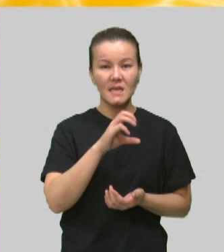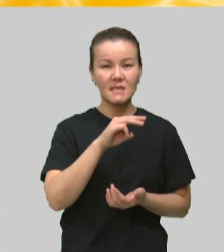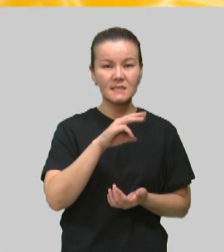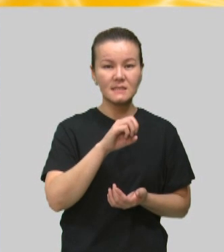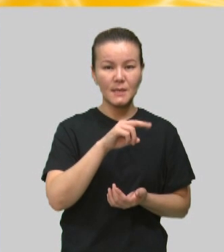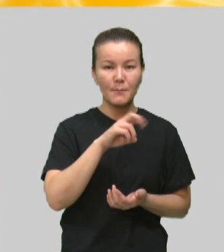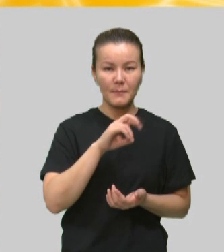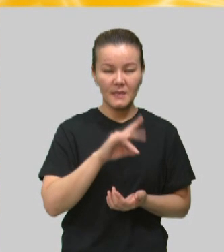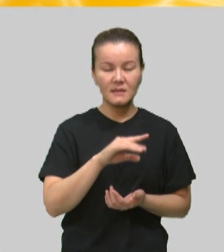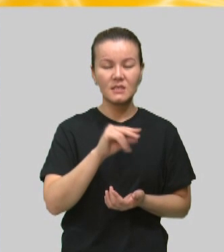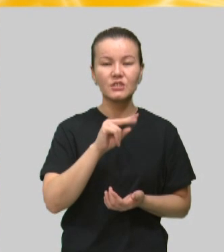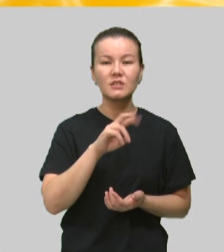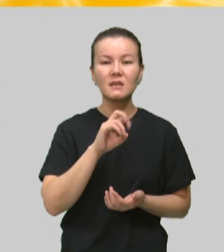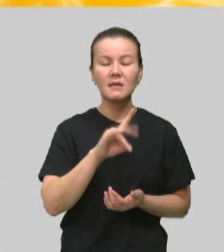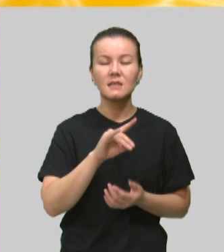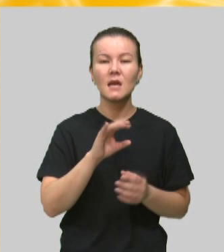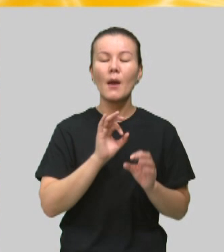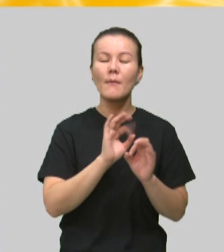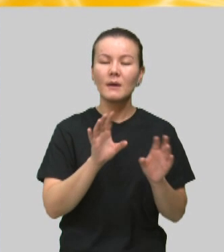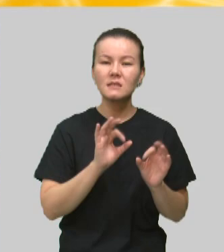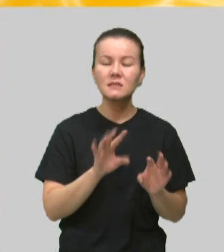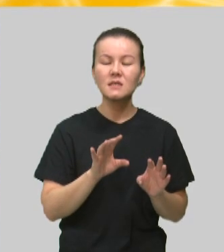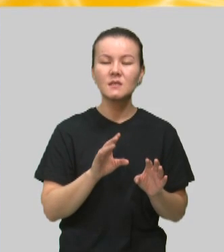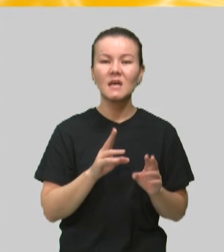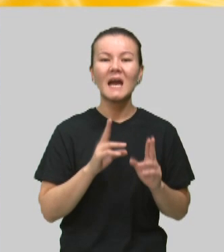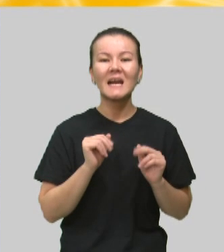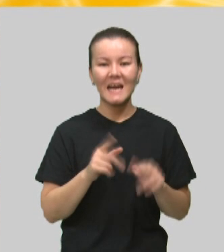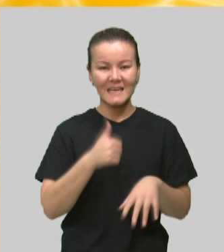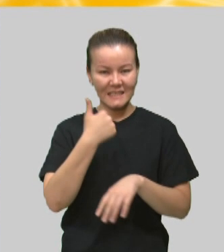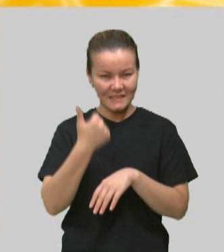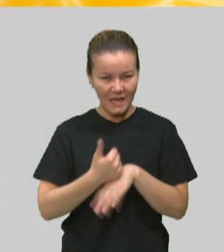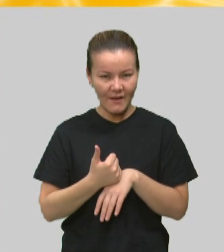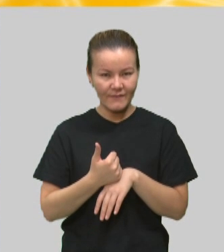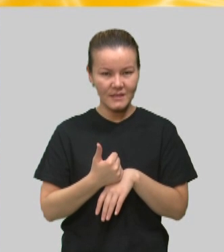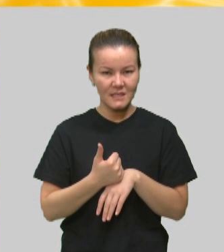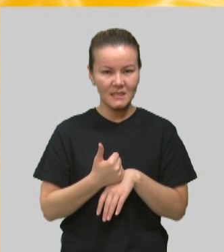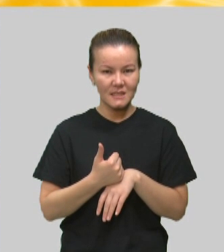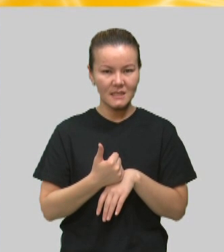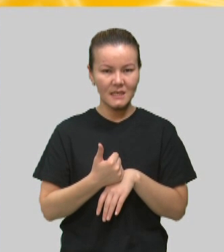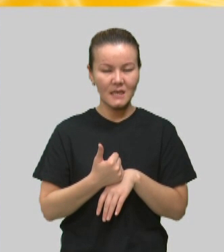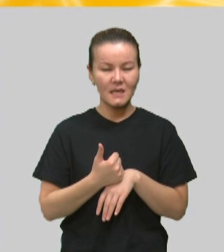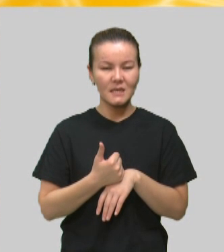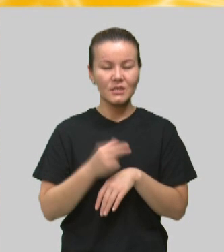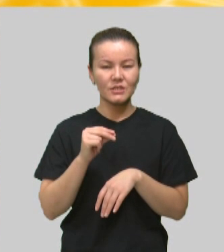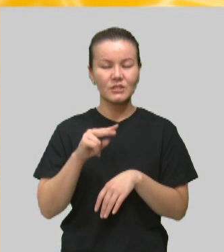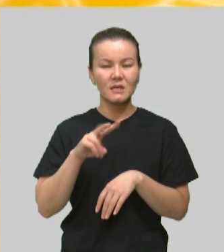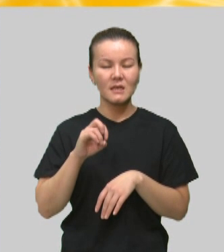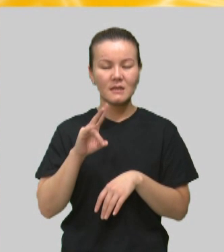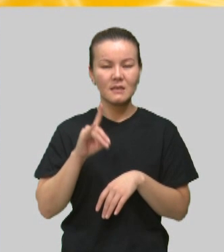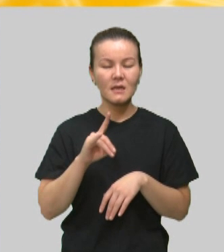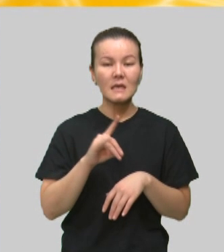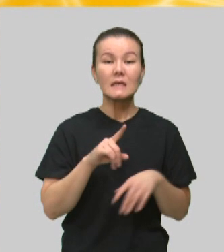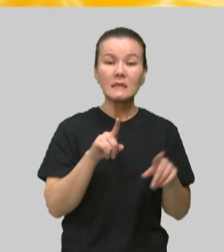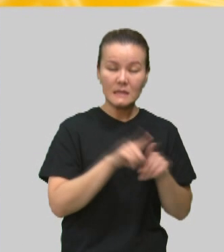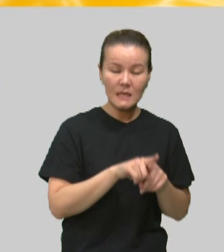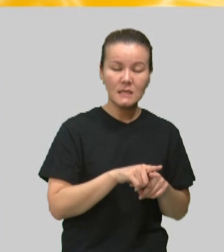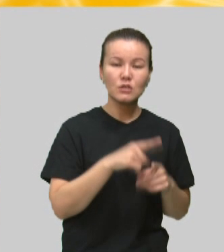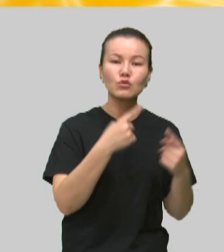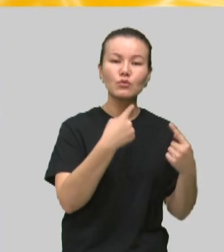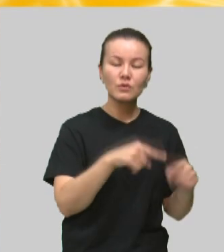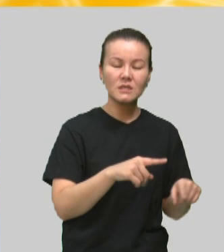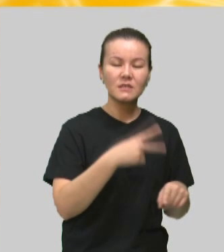Второстепенные члены поясняют как главные члены предложения, так и